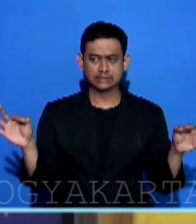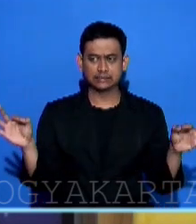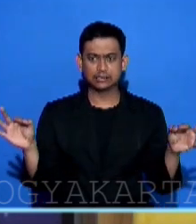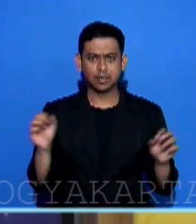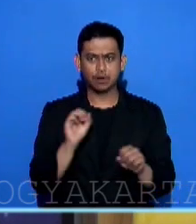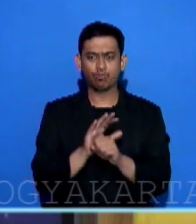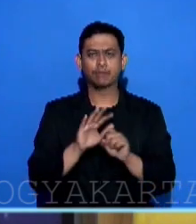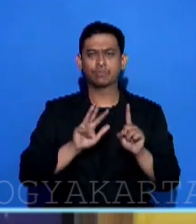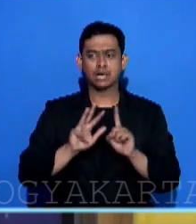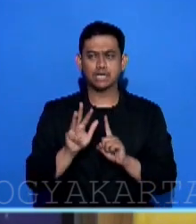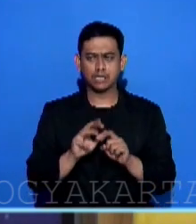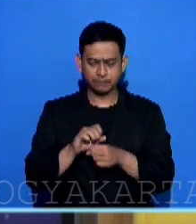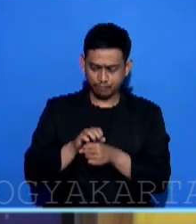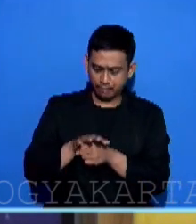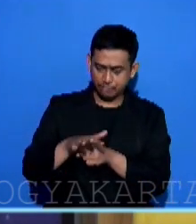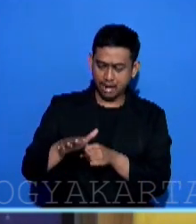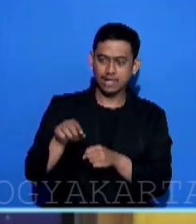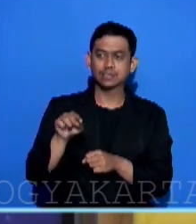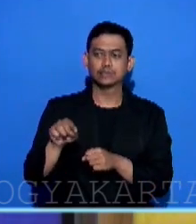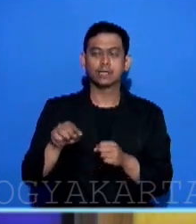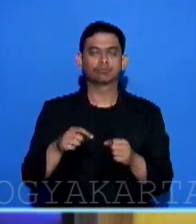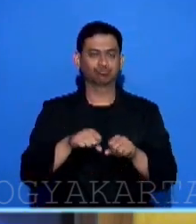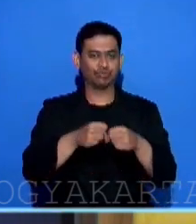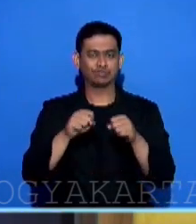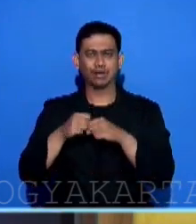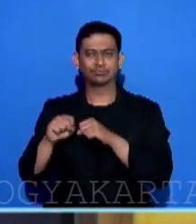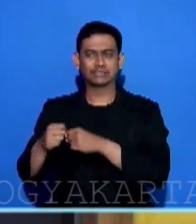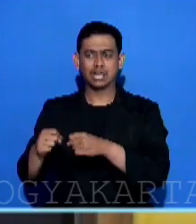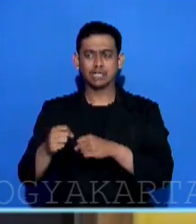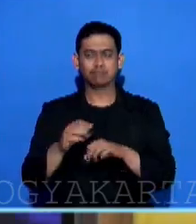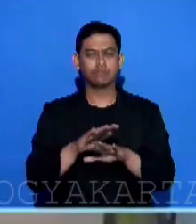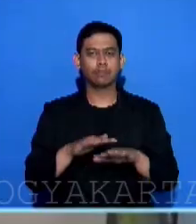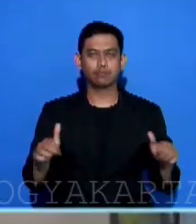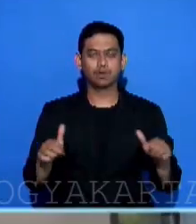pandemi covid-19 dan terdampak banjir serta faktor kerusakan